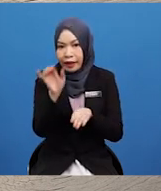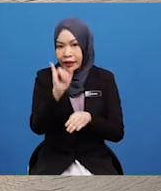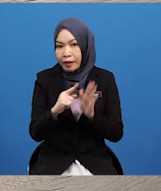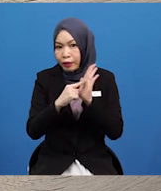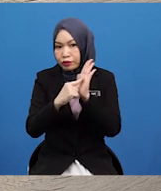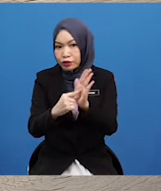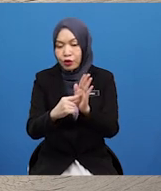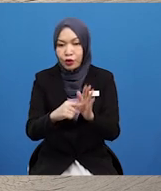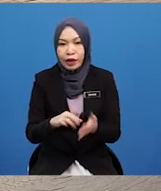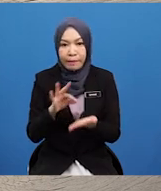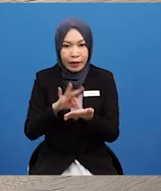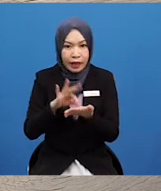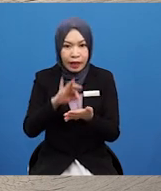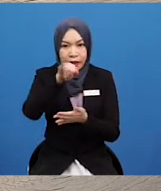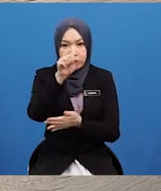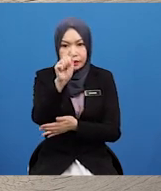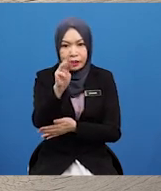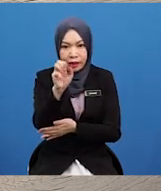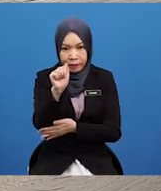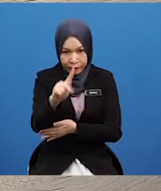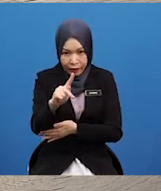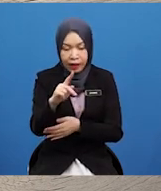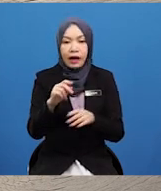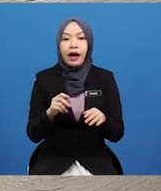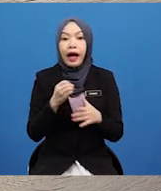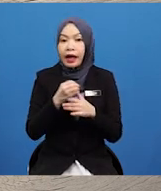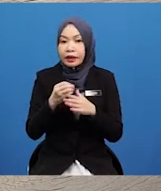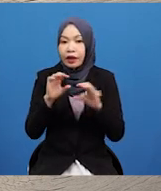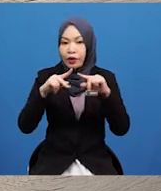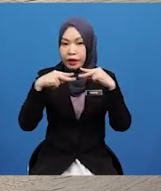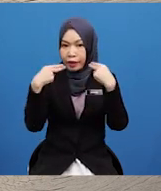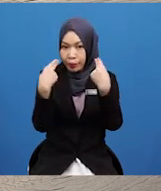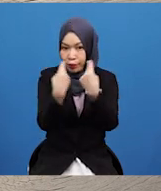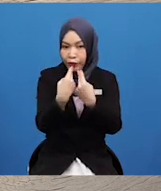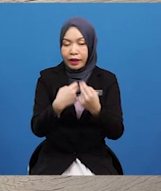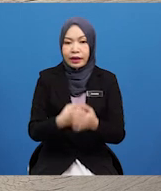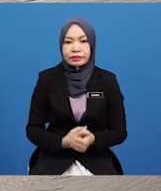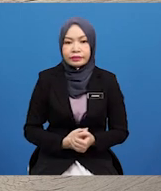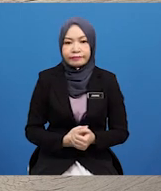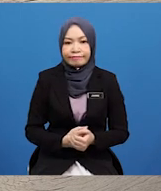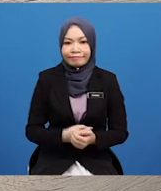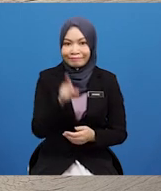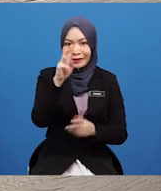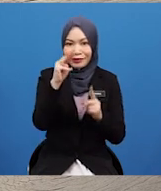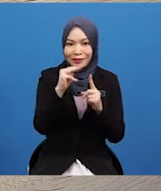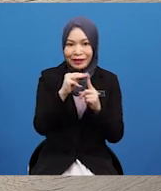jamak atau bentuk himpunan. Jika betul, satu markah diberikan untuk ruang